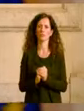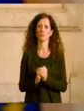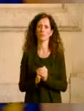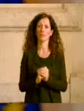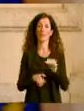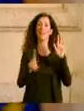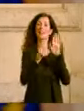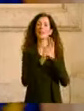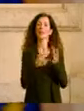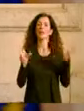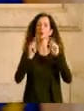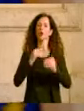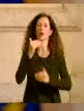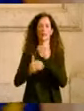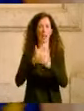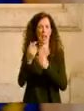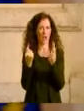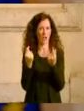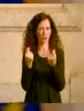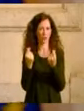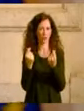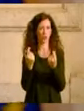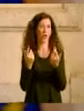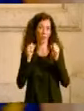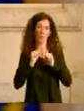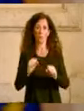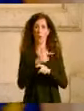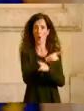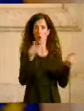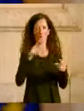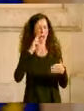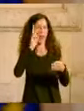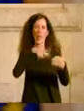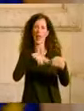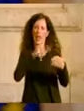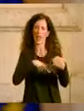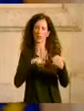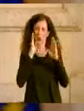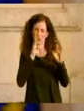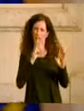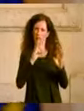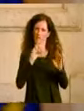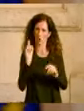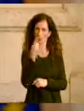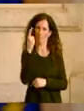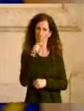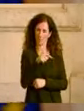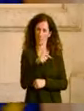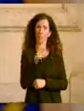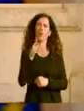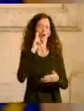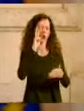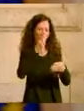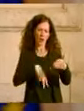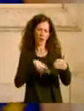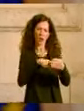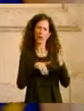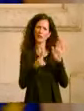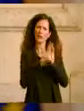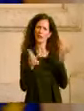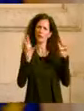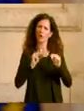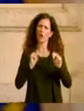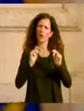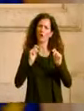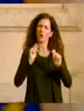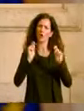poi adesso lo leggerete con più attenzione, avrete la possibilità di leggerlo con più attenzione, vedrete che soprattutto per il tessuto delle piccole